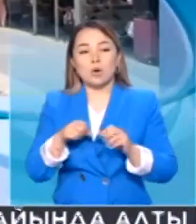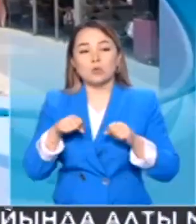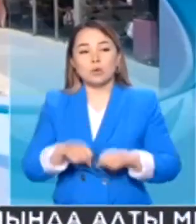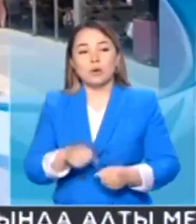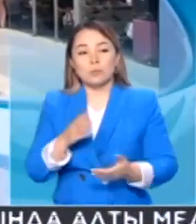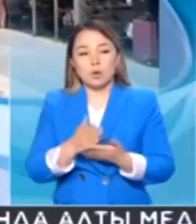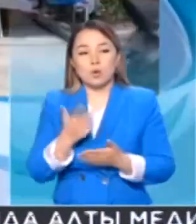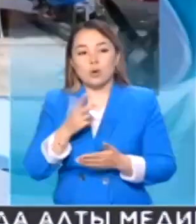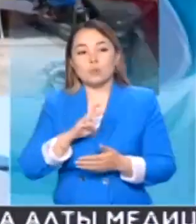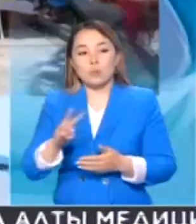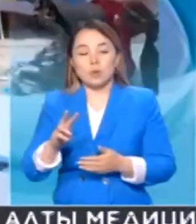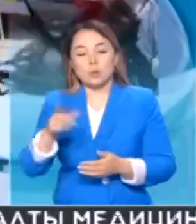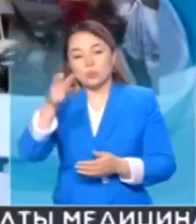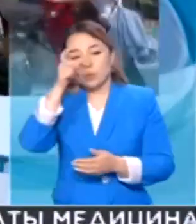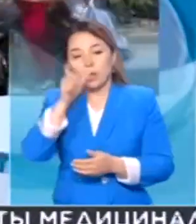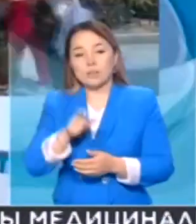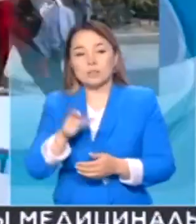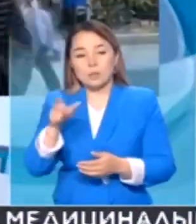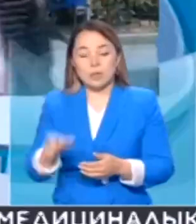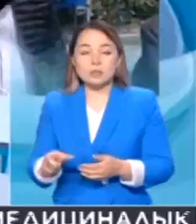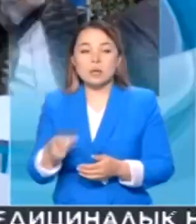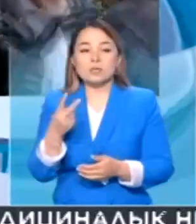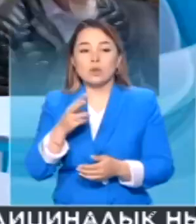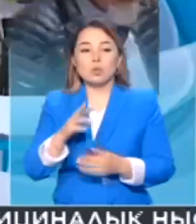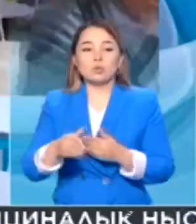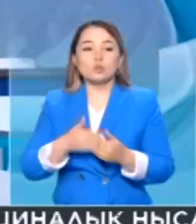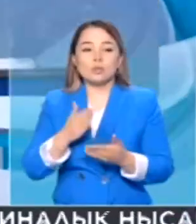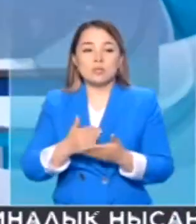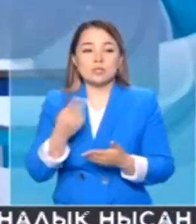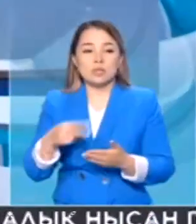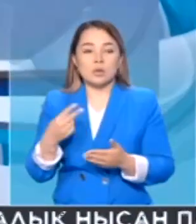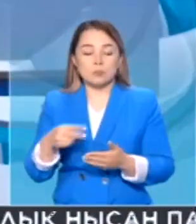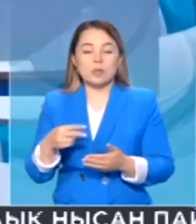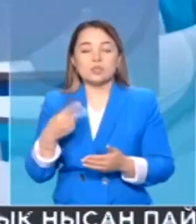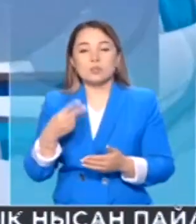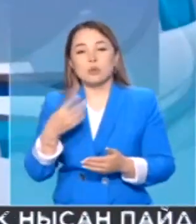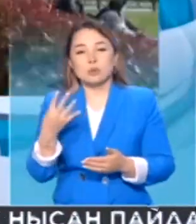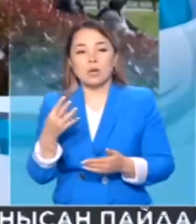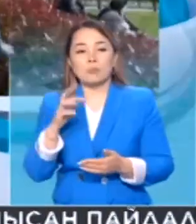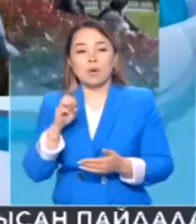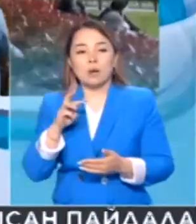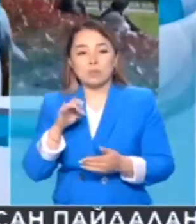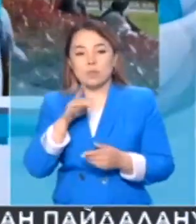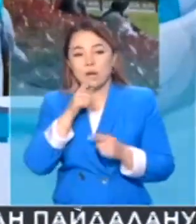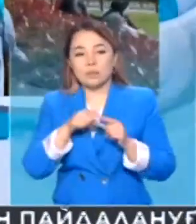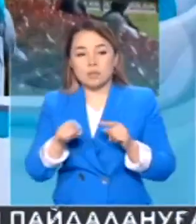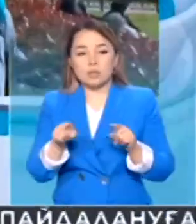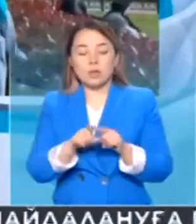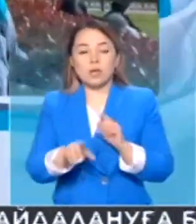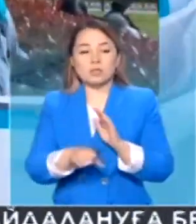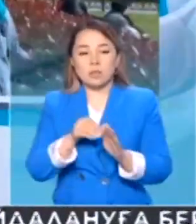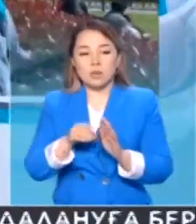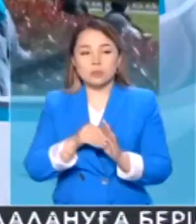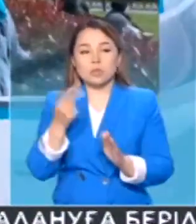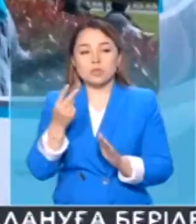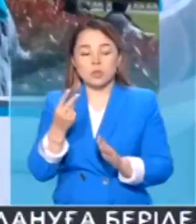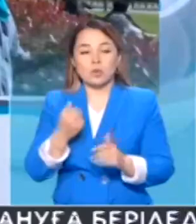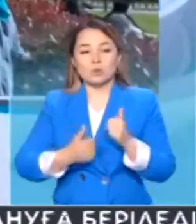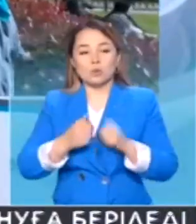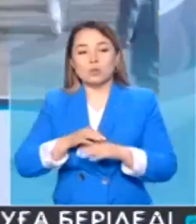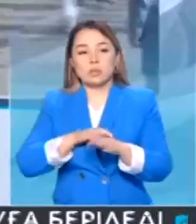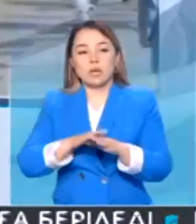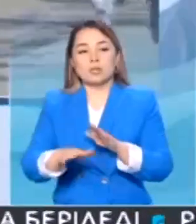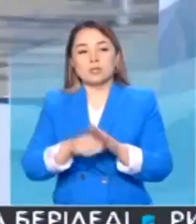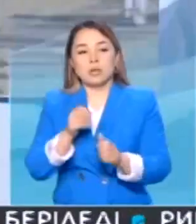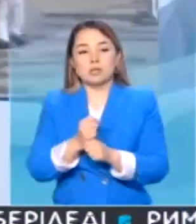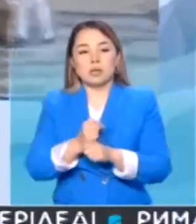3 миллионнан аса Түркия азаматының 2 миллионға жуығы 20-24 мамыр аралығында сайлаудың екінші туры үшін